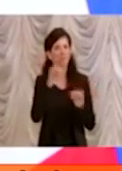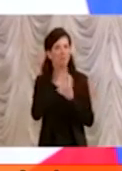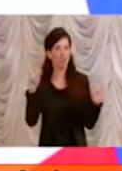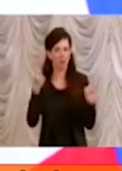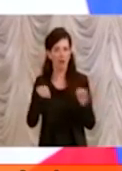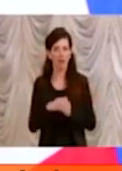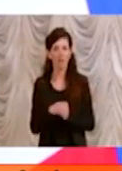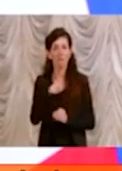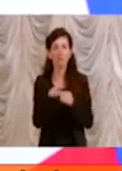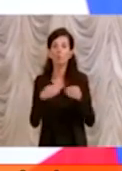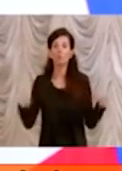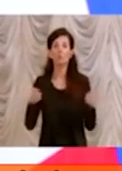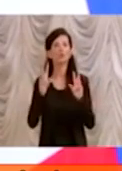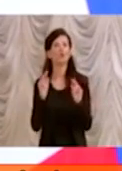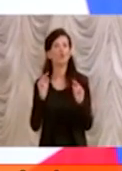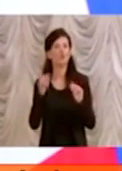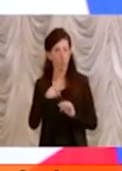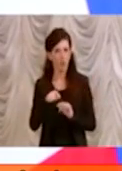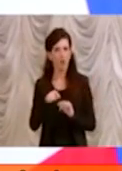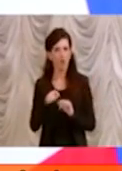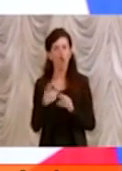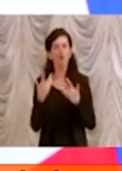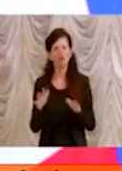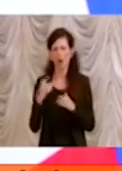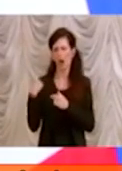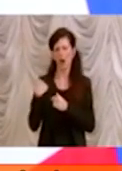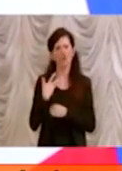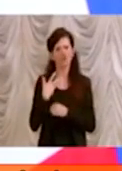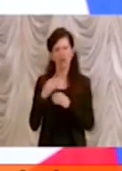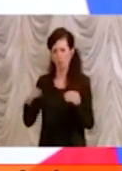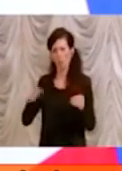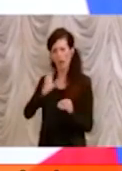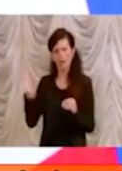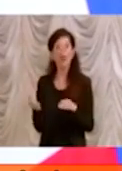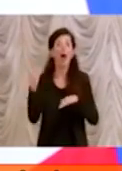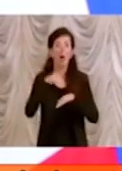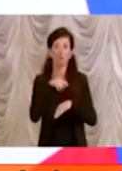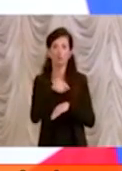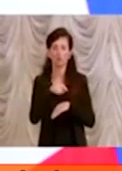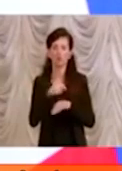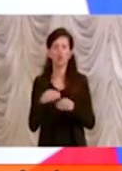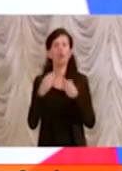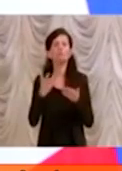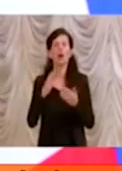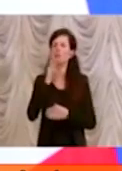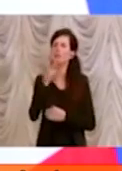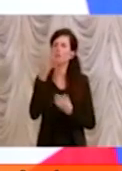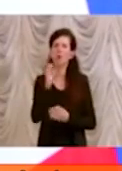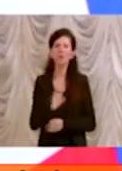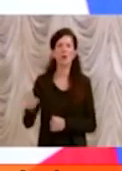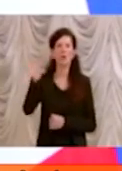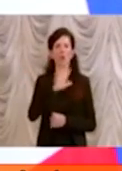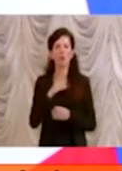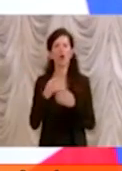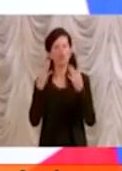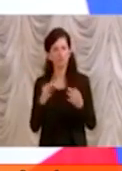nuovo strumento che si aggiungerà a quelli già varati, renderà la risposta europea, ci auguriamo, molto più solida, molto più